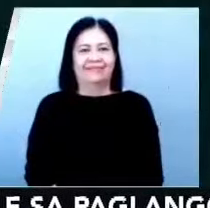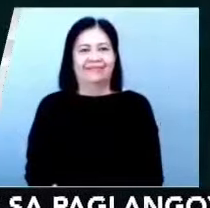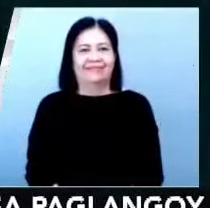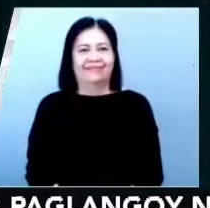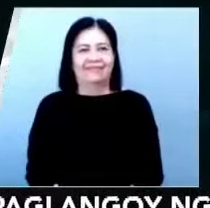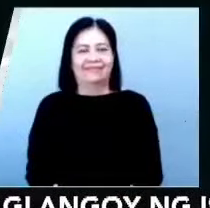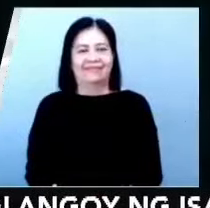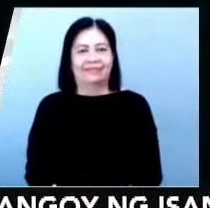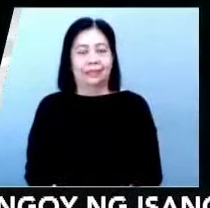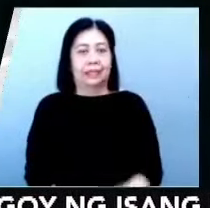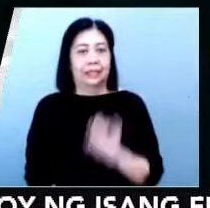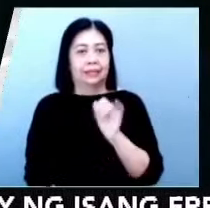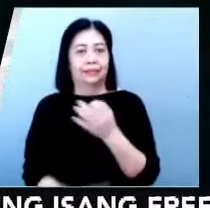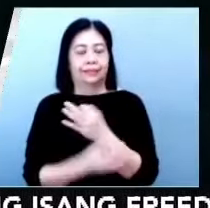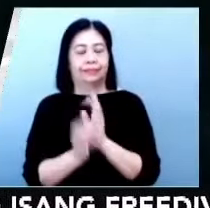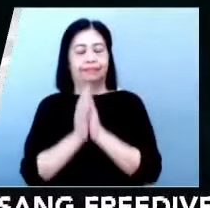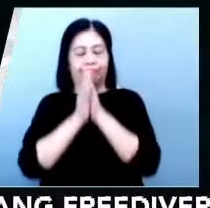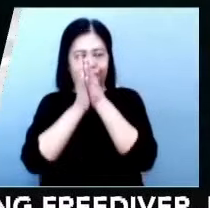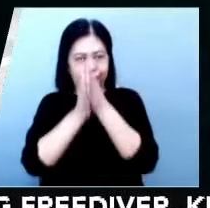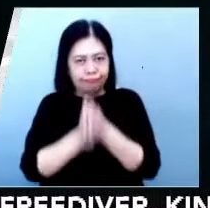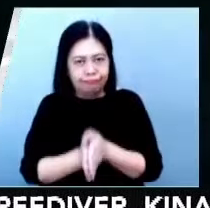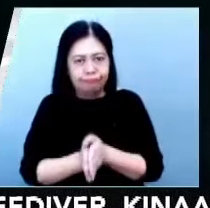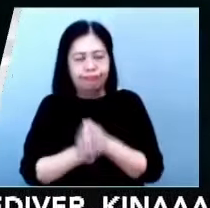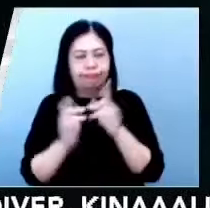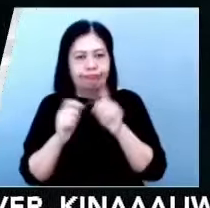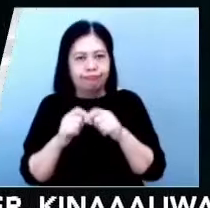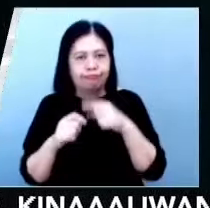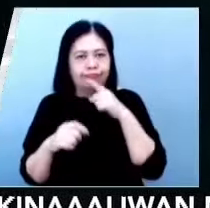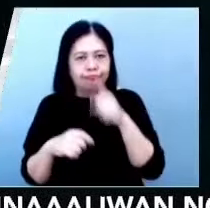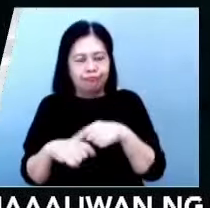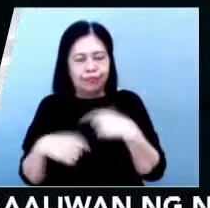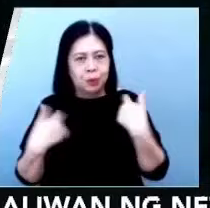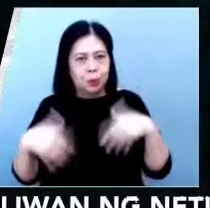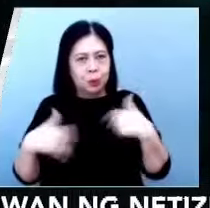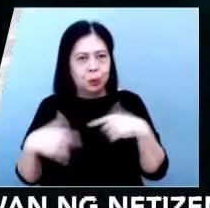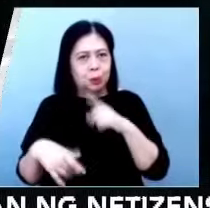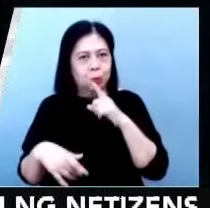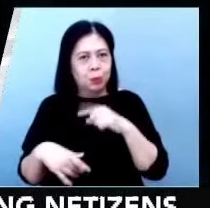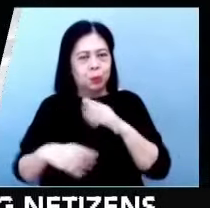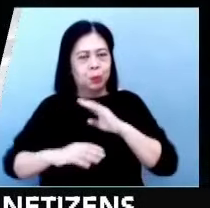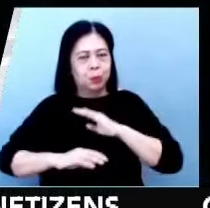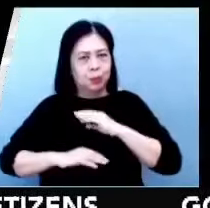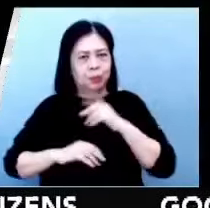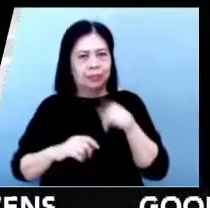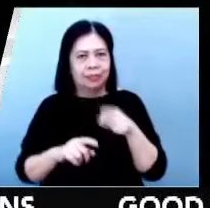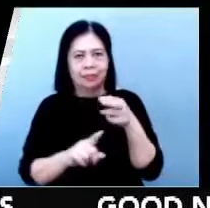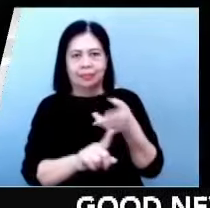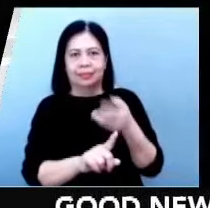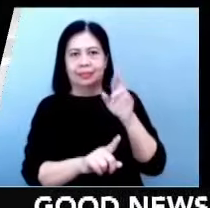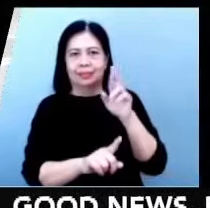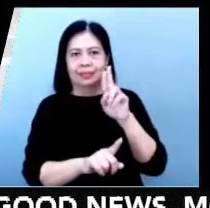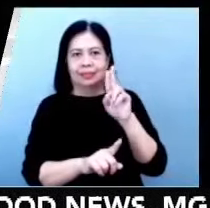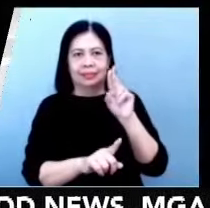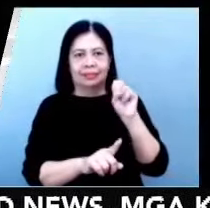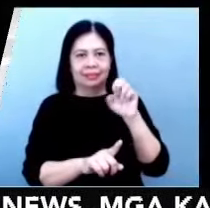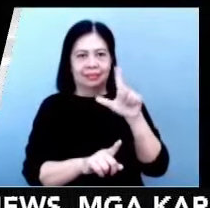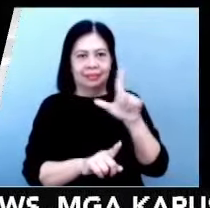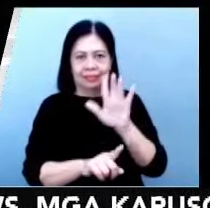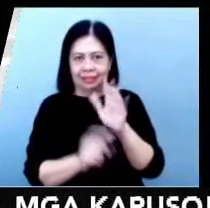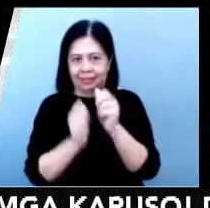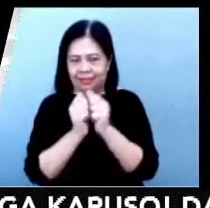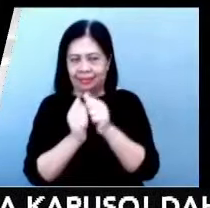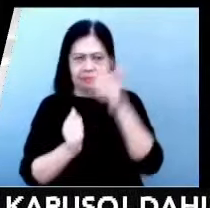Ito ang free dive na sa pagsisid ay di ka magsisisi, lalo na kung itong si Russell Llarena ang inyong kasama. Magaling